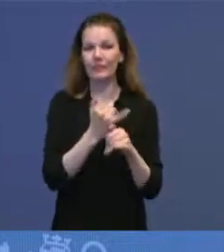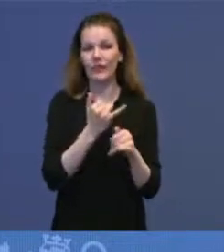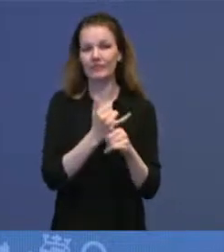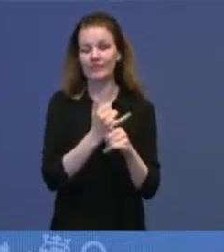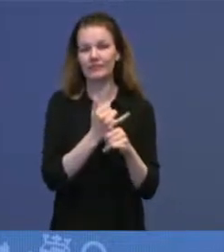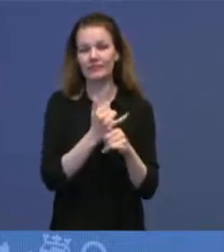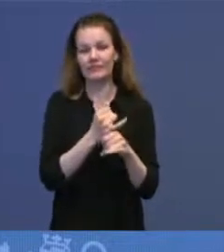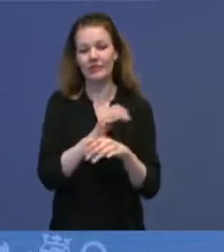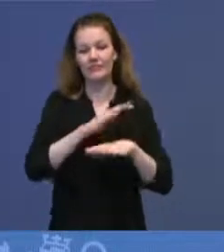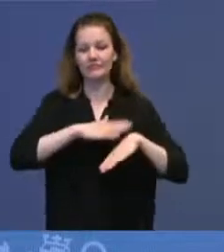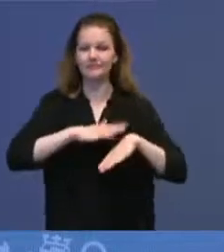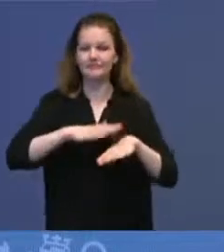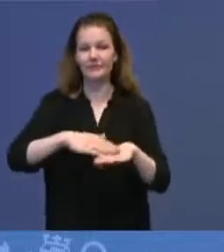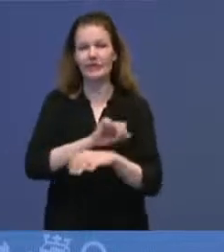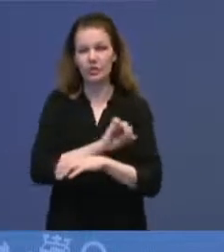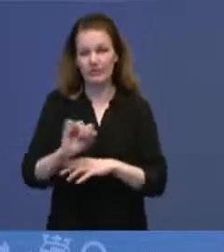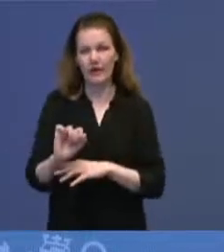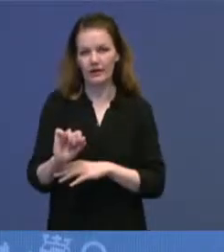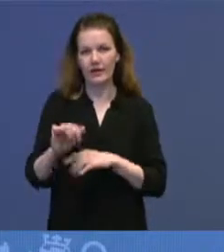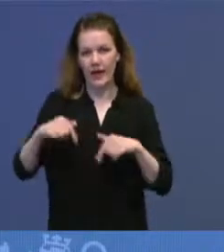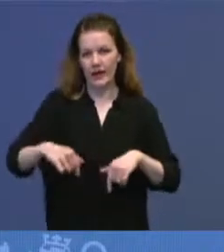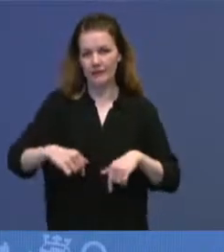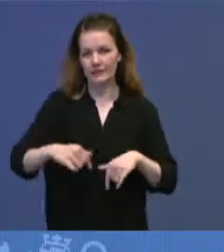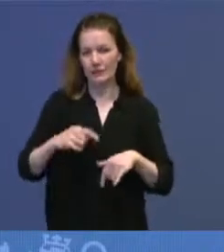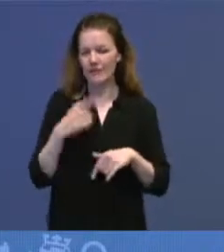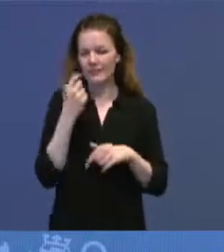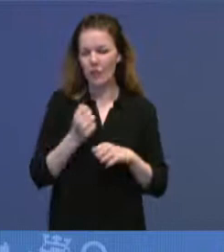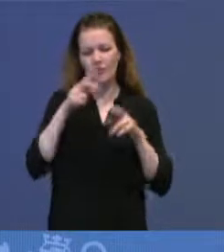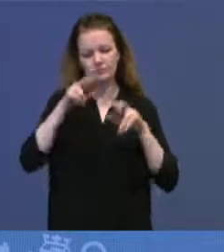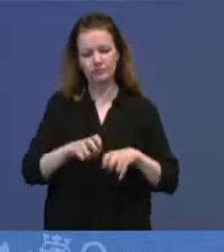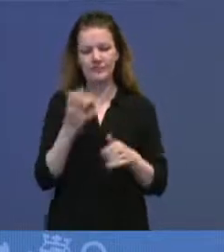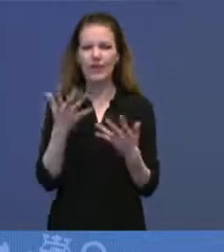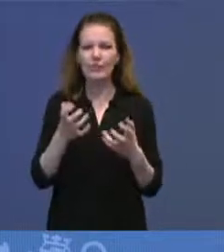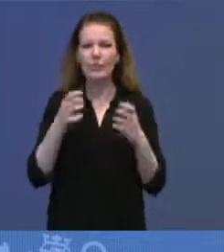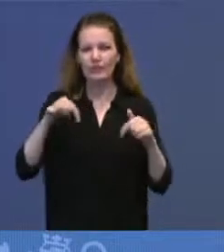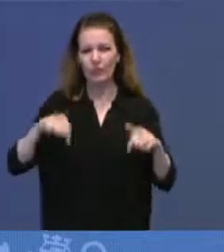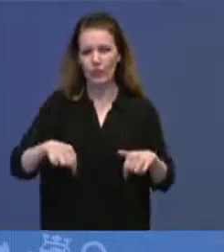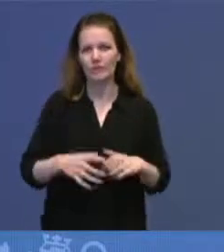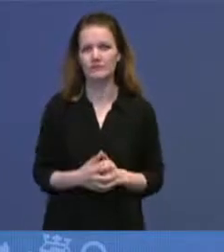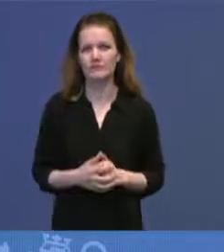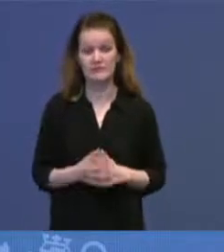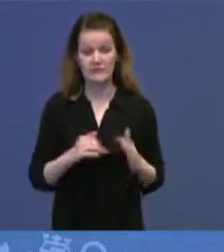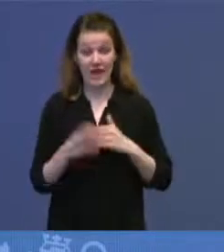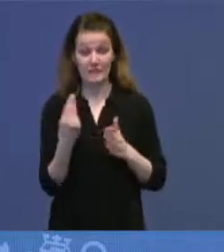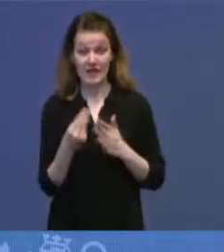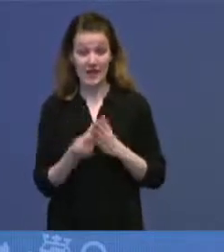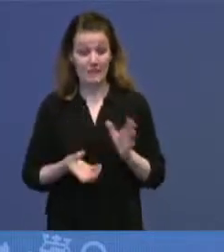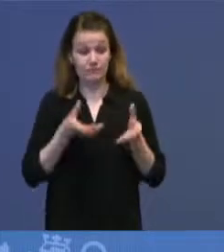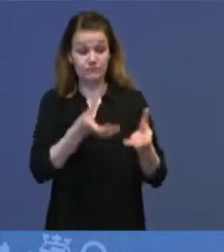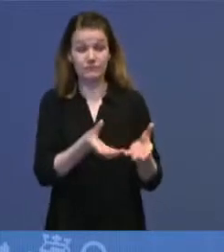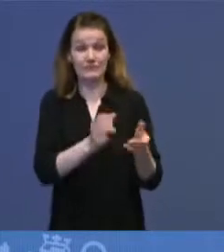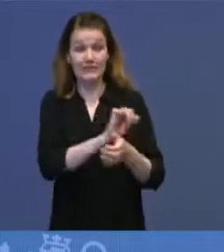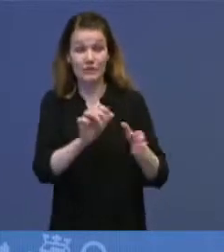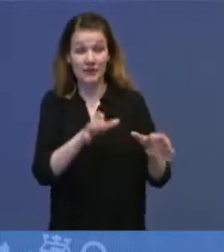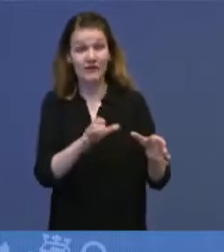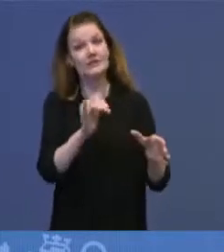det er gjort etter en ganske presis analyse at hva er behovet nå? Det er ikke bare å bevilge mer penger til forsvar, men forsvarsministeren har vært igjennom